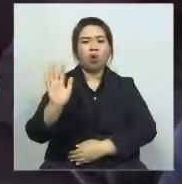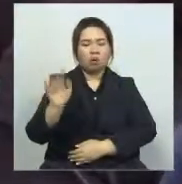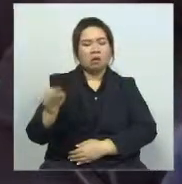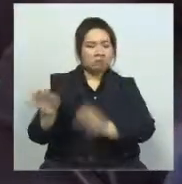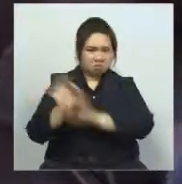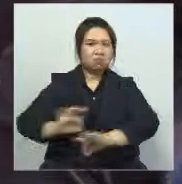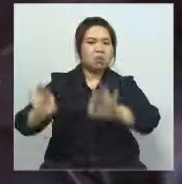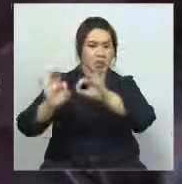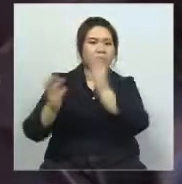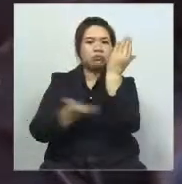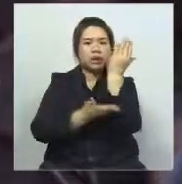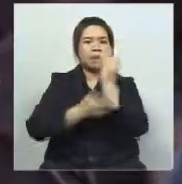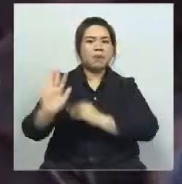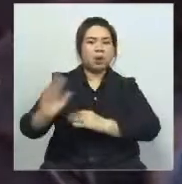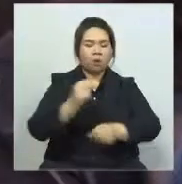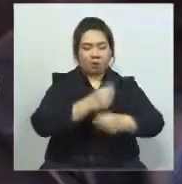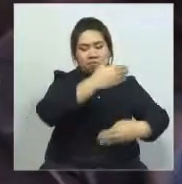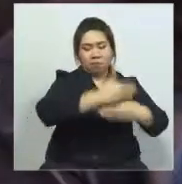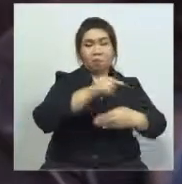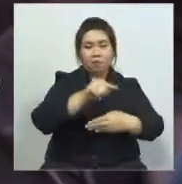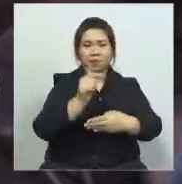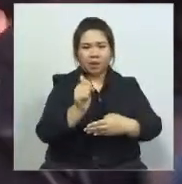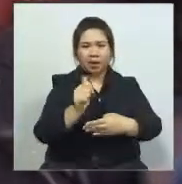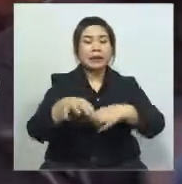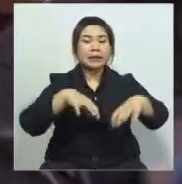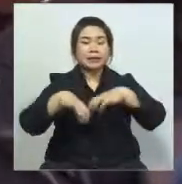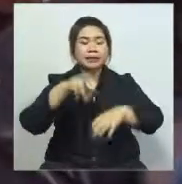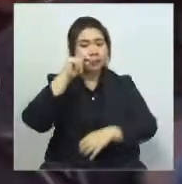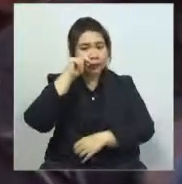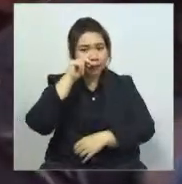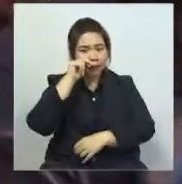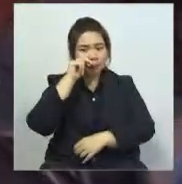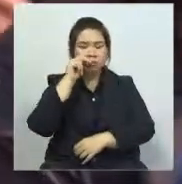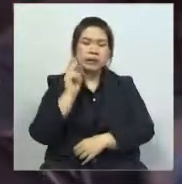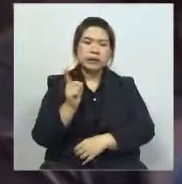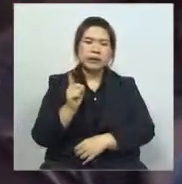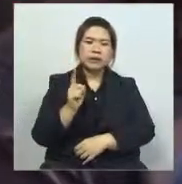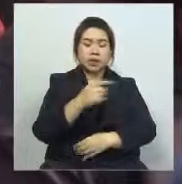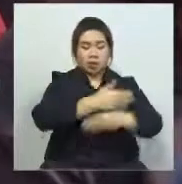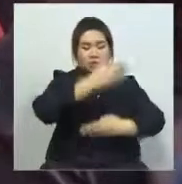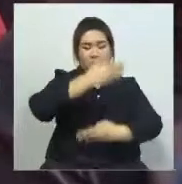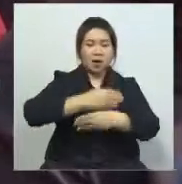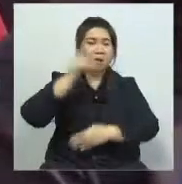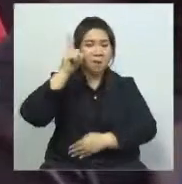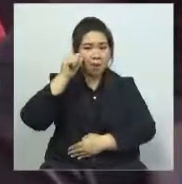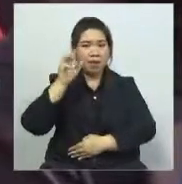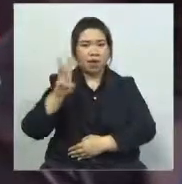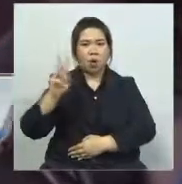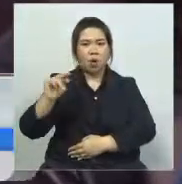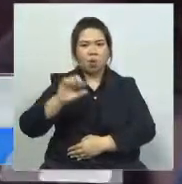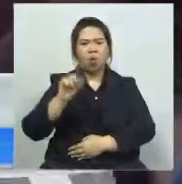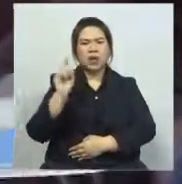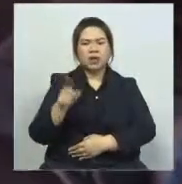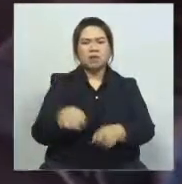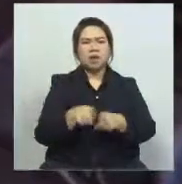ำคัญไว้ได้เลยครับแล้วก็สามารถที่จะบริหารจัดการน้ำทั้งจริงๆแล้วเขื่อนแม่วงเนี่ยก็จะให้ประโยชน์น้อยกับพื้น